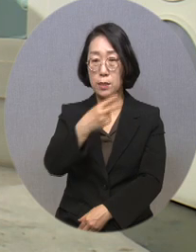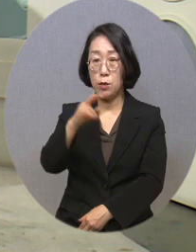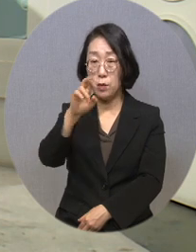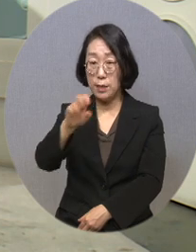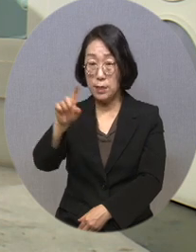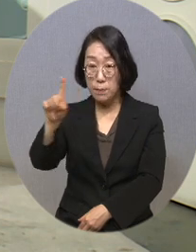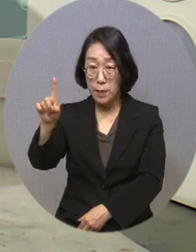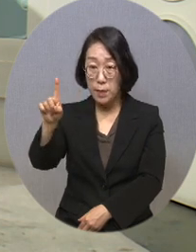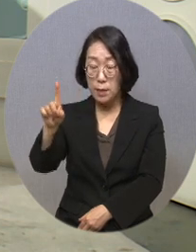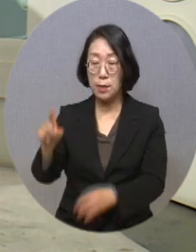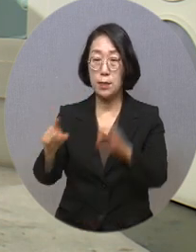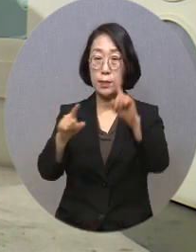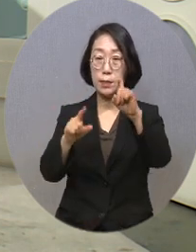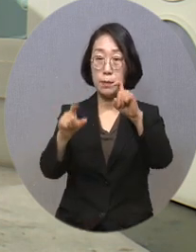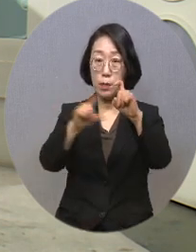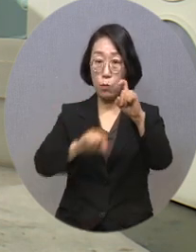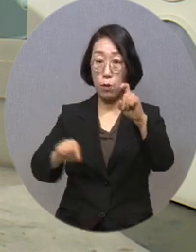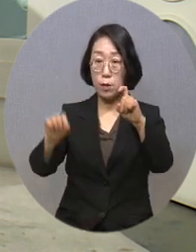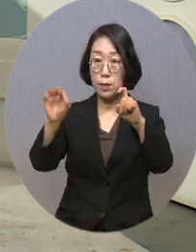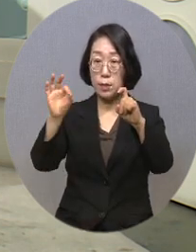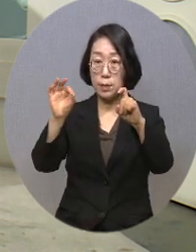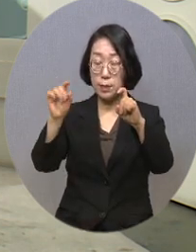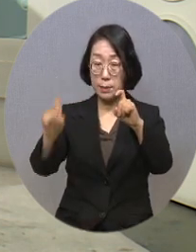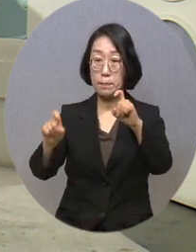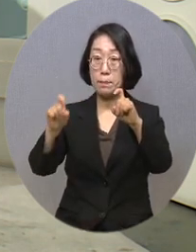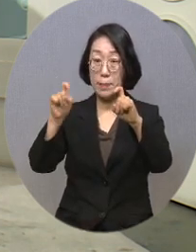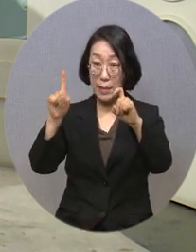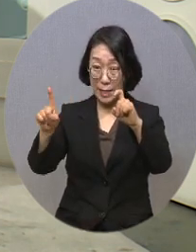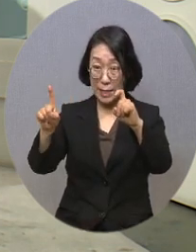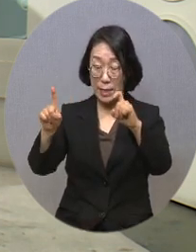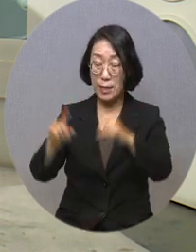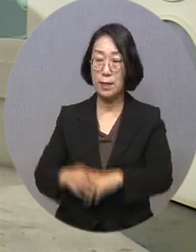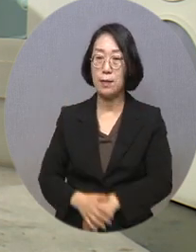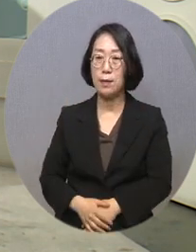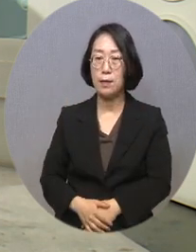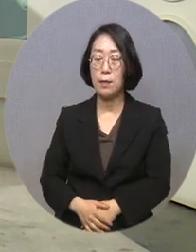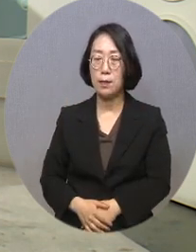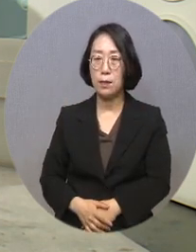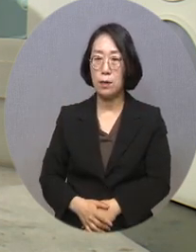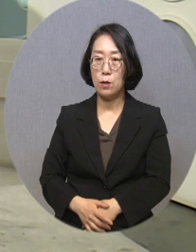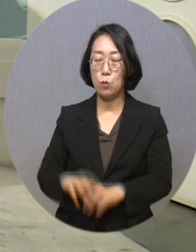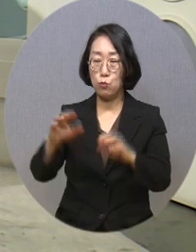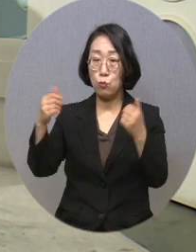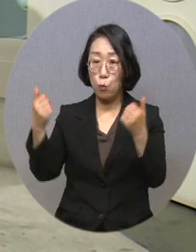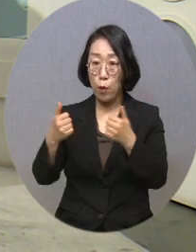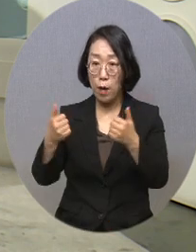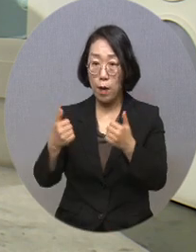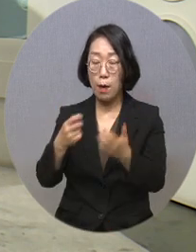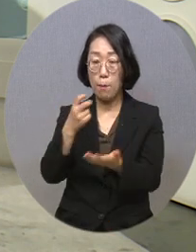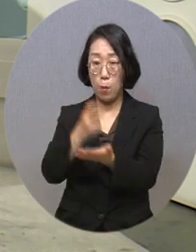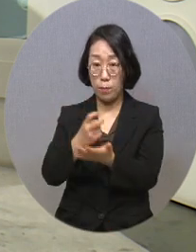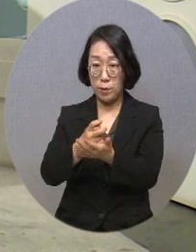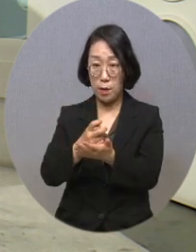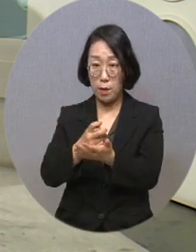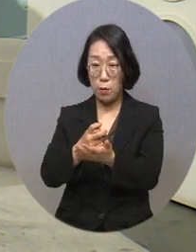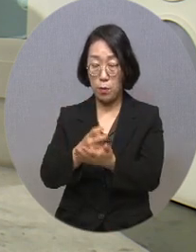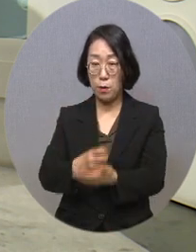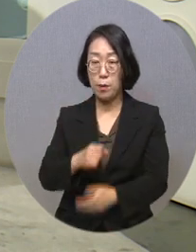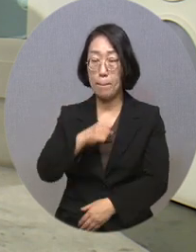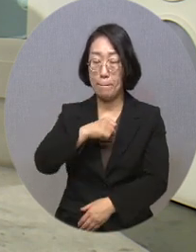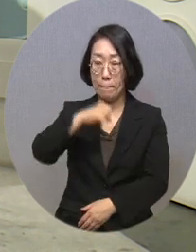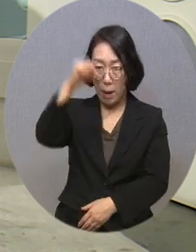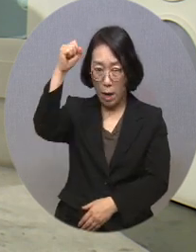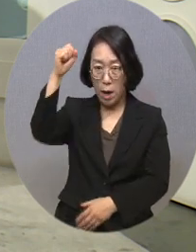2021년 11월 11일 국회 법사위원회에서 통과를 이제